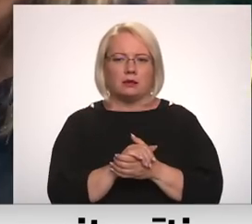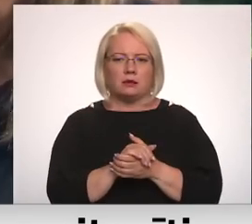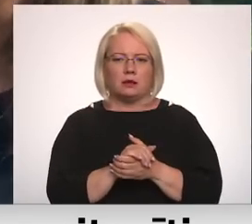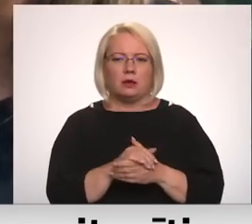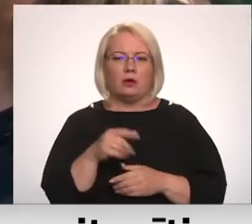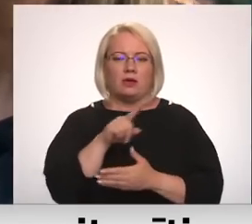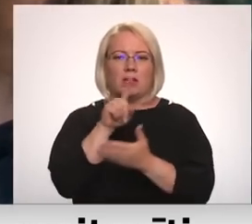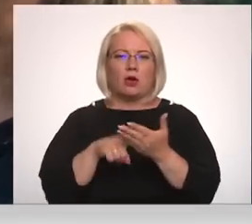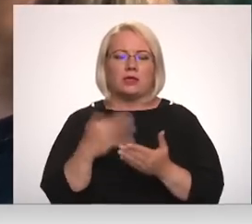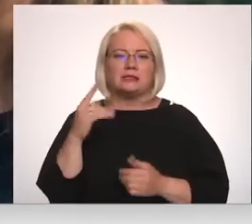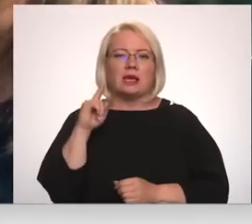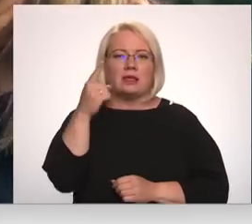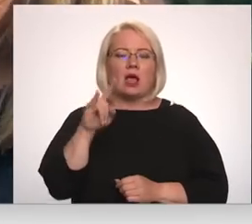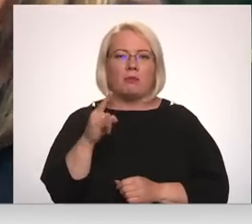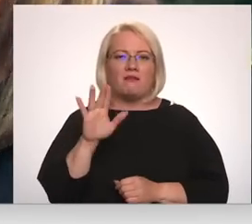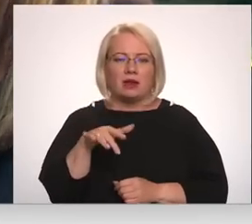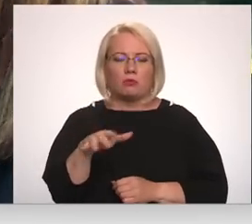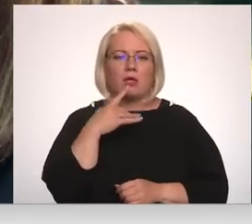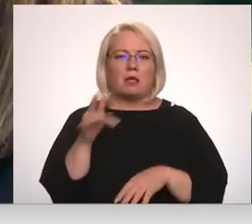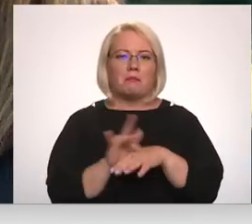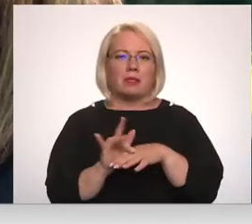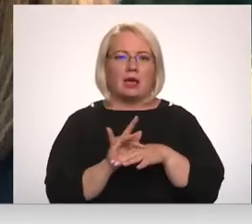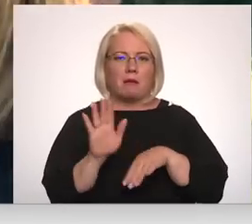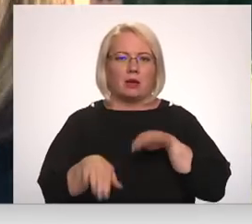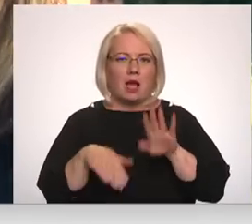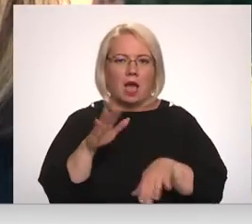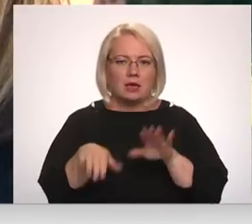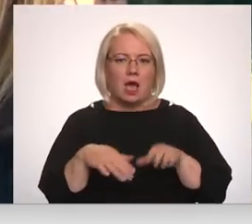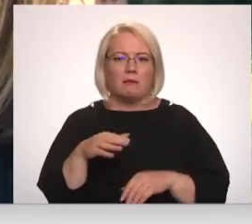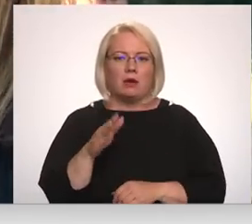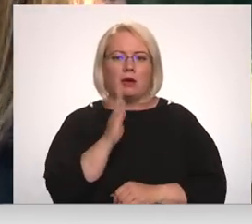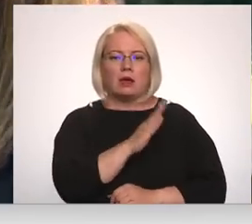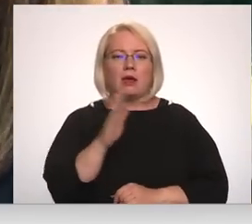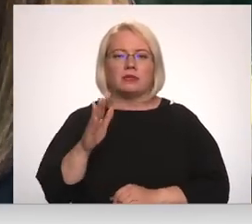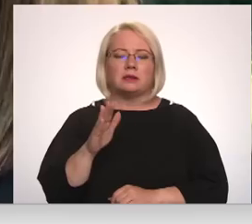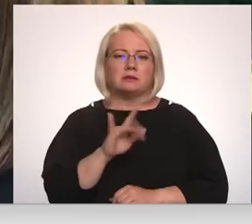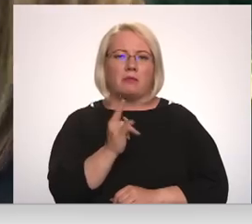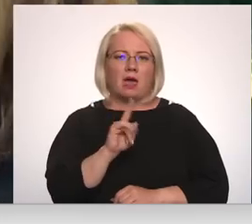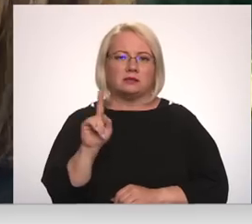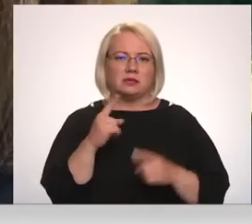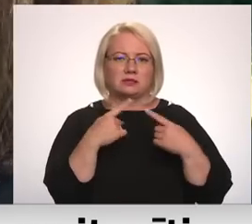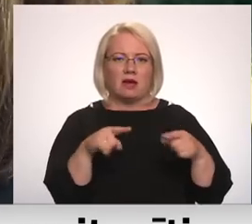aiziet? Grūti pateikt, bērns bija basām kājiņām, jāspriežot pēc saviem trim bērniem, katrs ir savādāks, bet